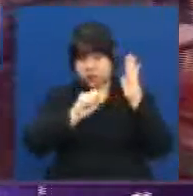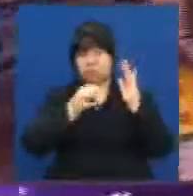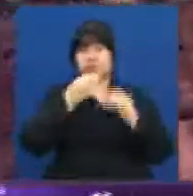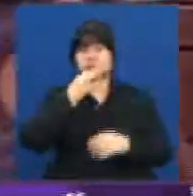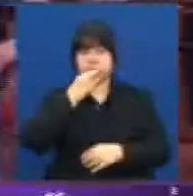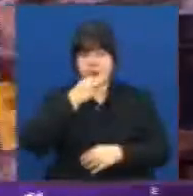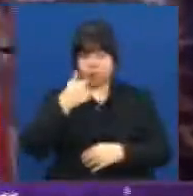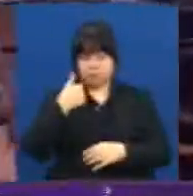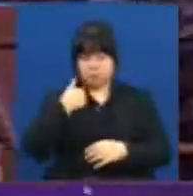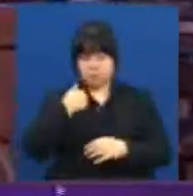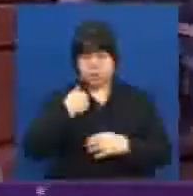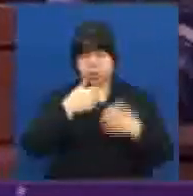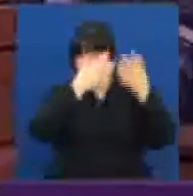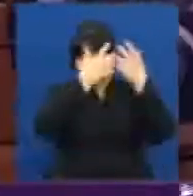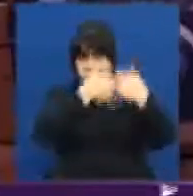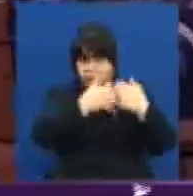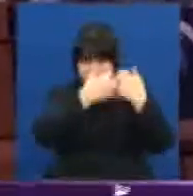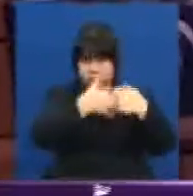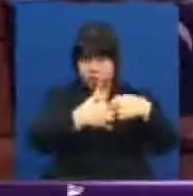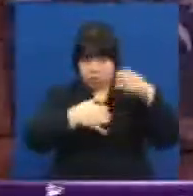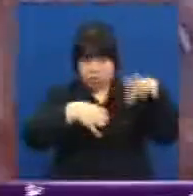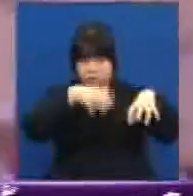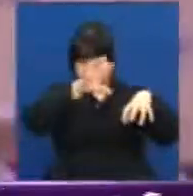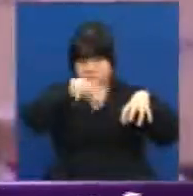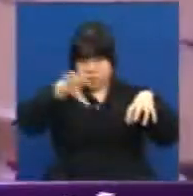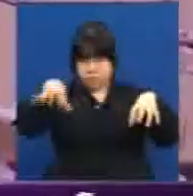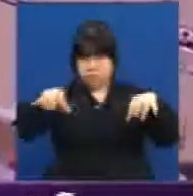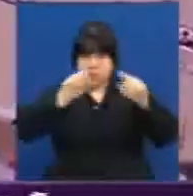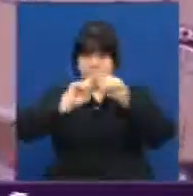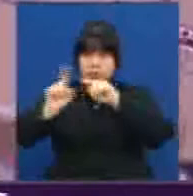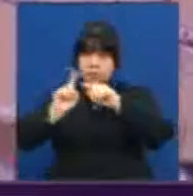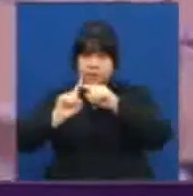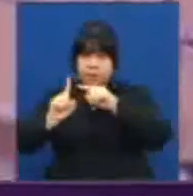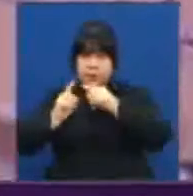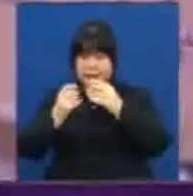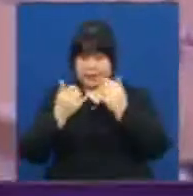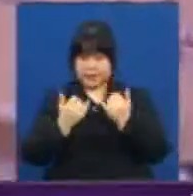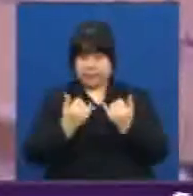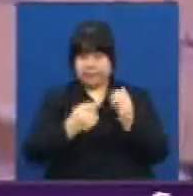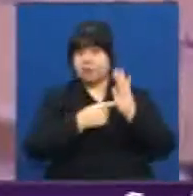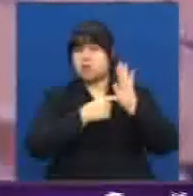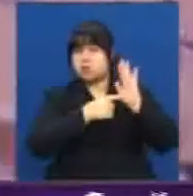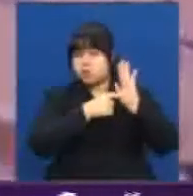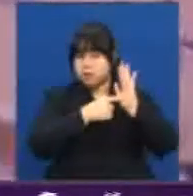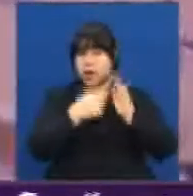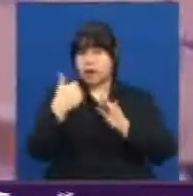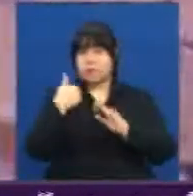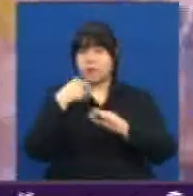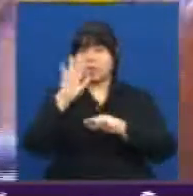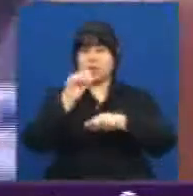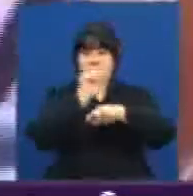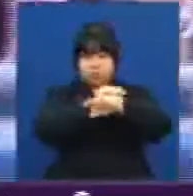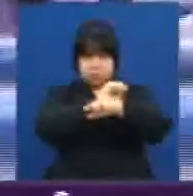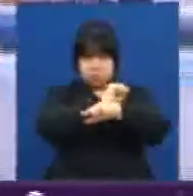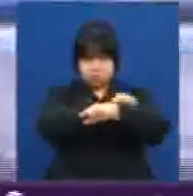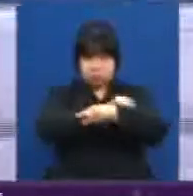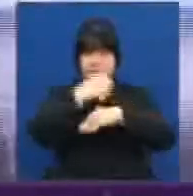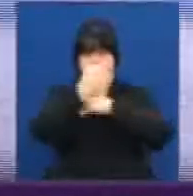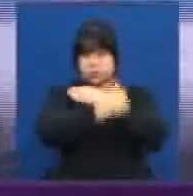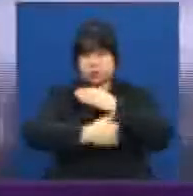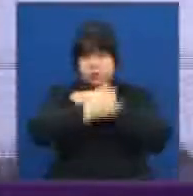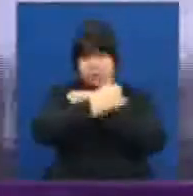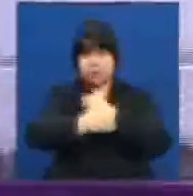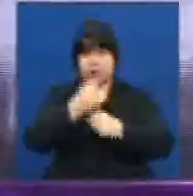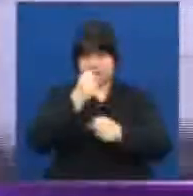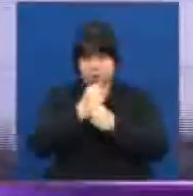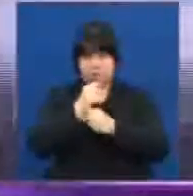าหกรรมที่หลากหลายและโรงงานสิ่งทอแห่งนี้ก็เป็นอีกแห่งที่ใช้บริการจัดหางานแรงงานต่างด้าวผ่านบริษัทนายหน้าจึ